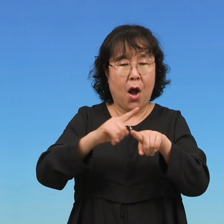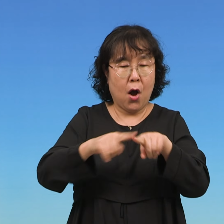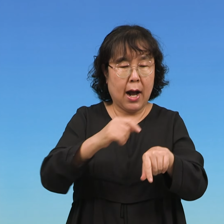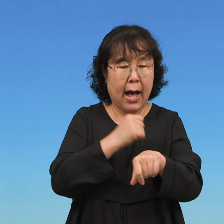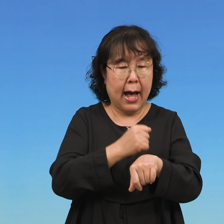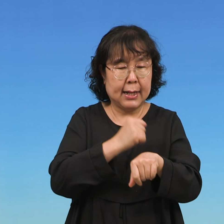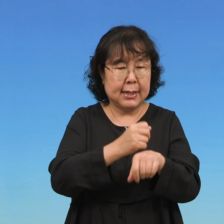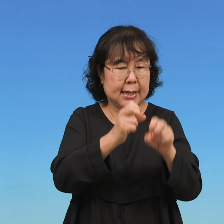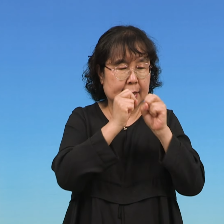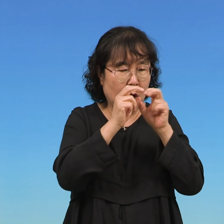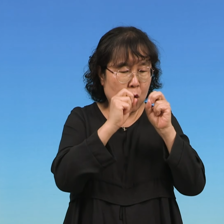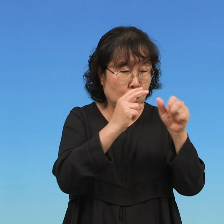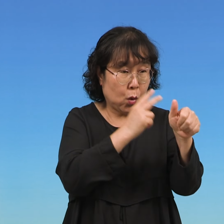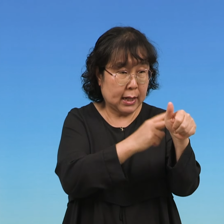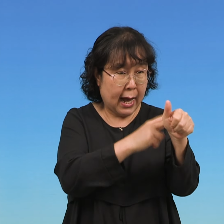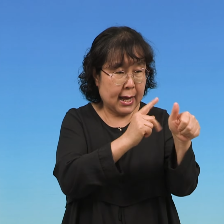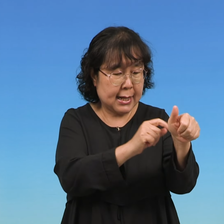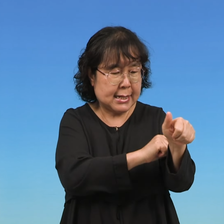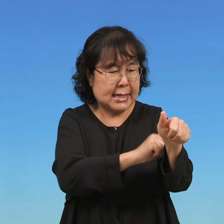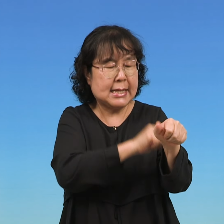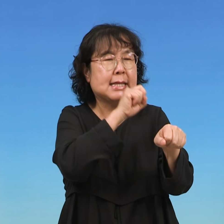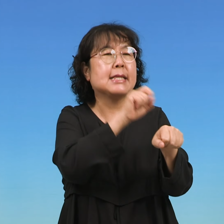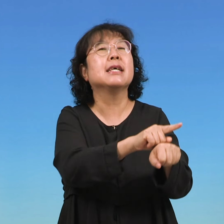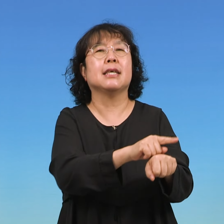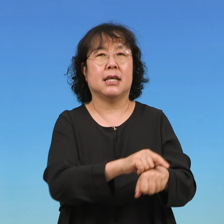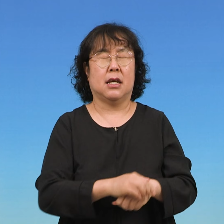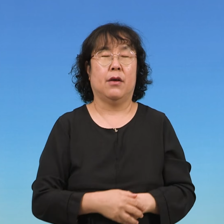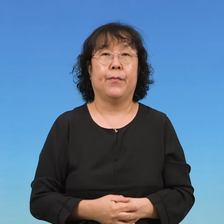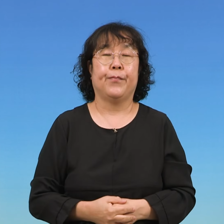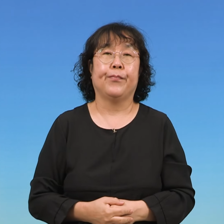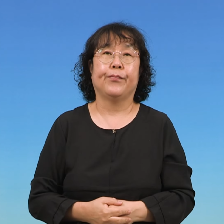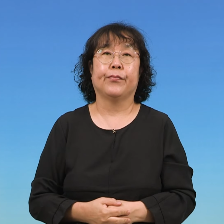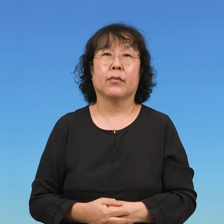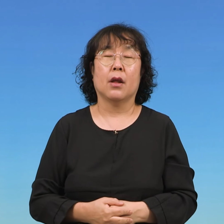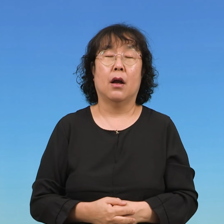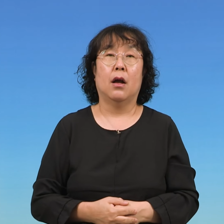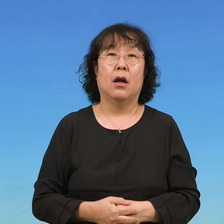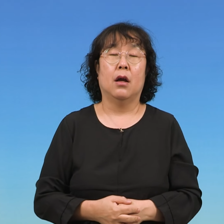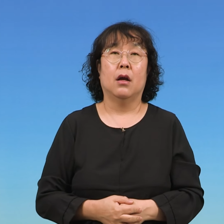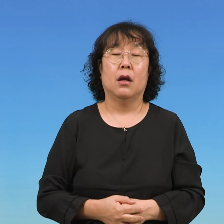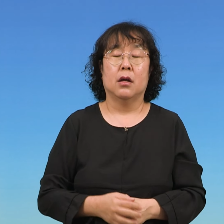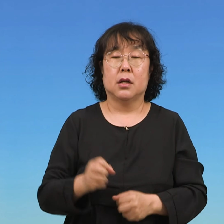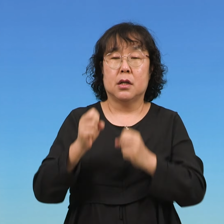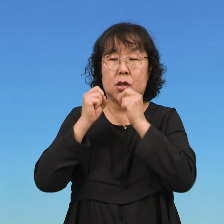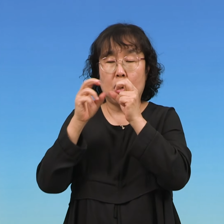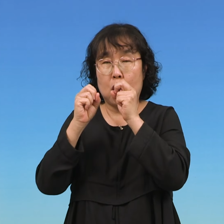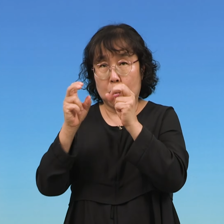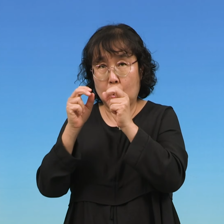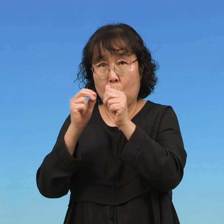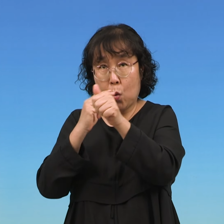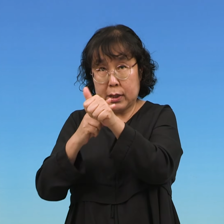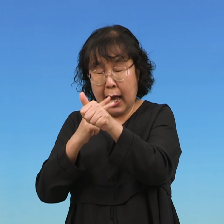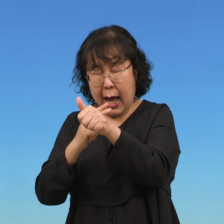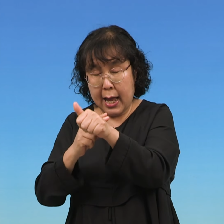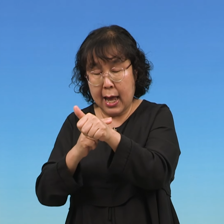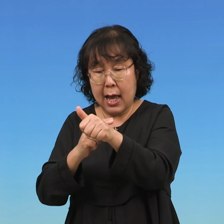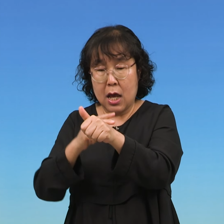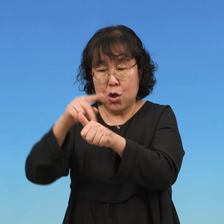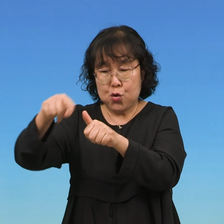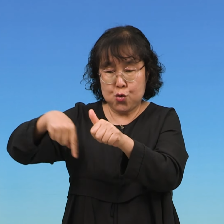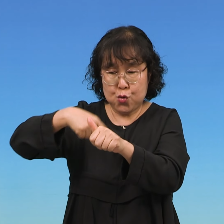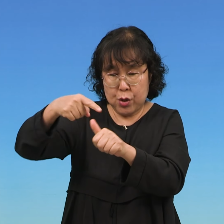가장 강력한 특징이라는 겁니다 실제로 그 호스트 선교사 주변 사람들이